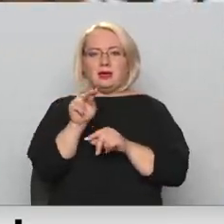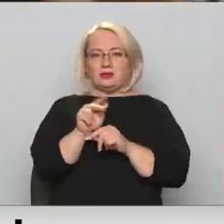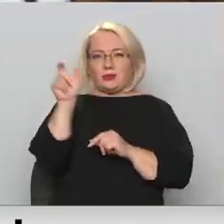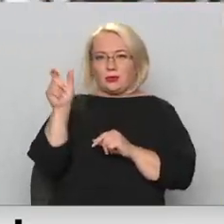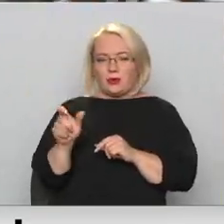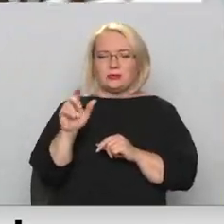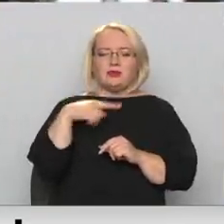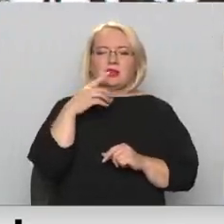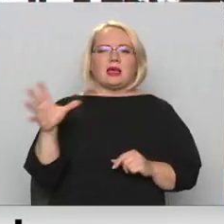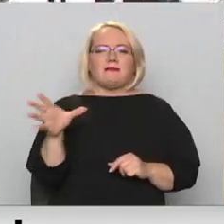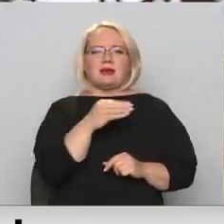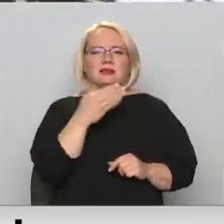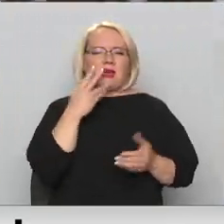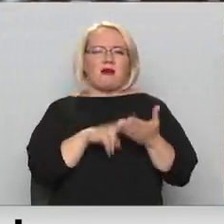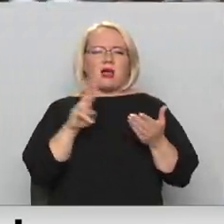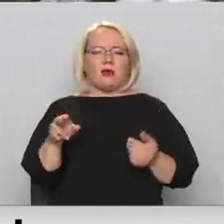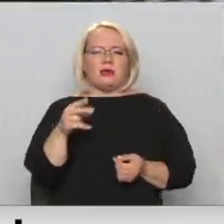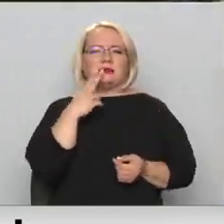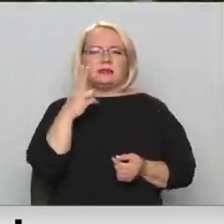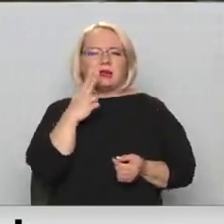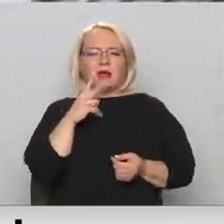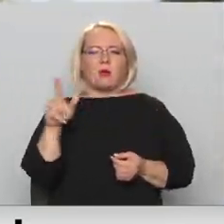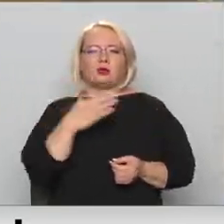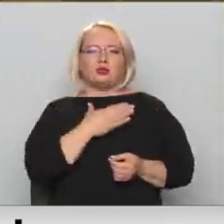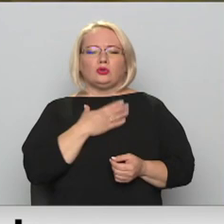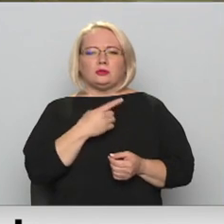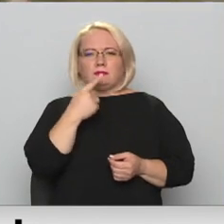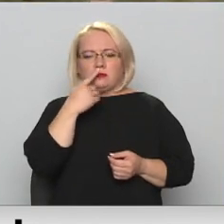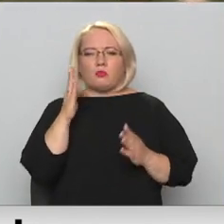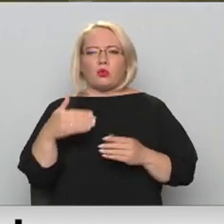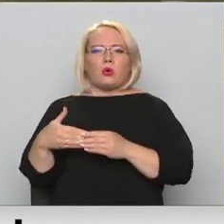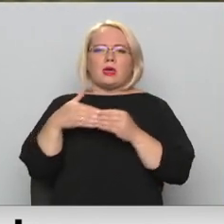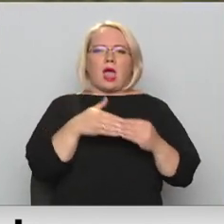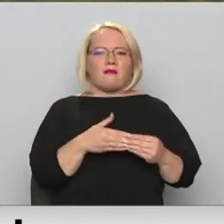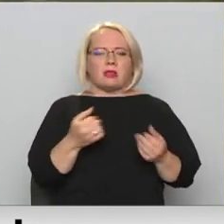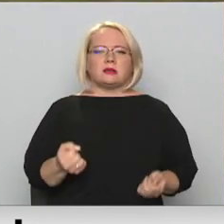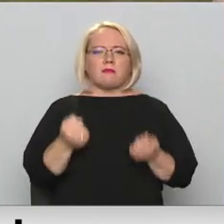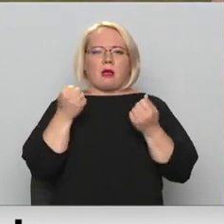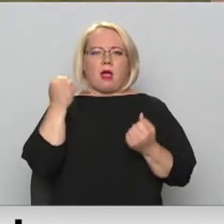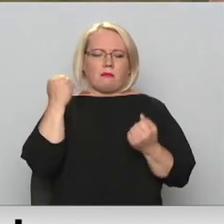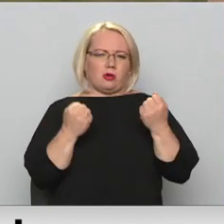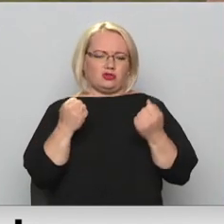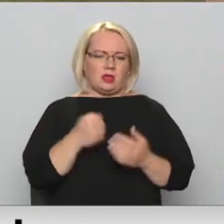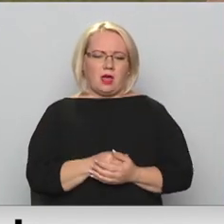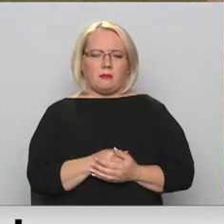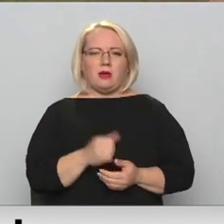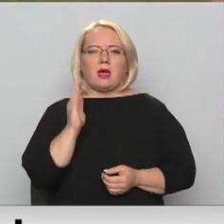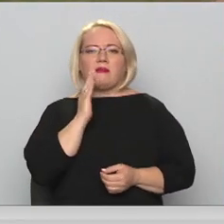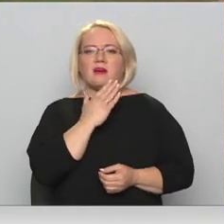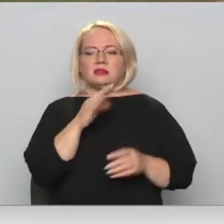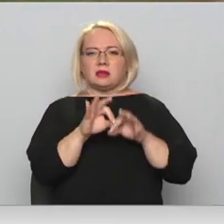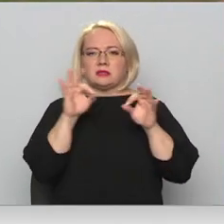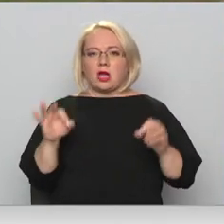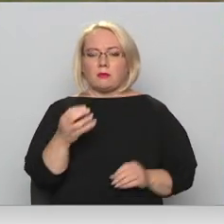nelegālās cigaretes, ko pārinieks ir saodis, tās būtu jāved ar smagajām automašīnām. Vasaras sākumā tur bija